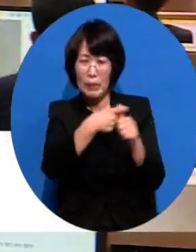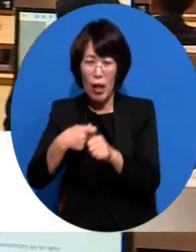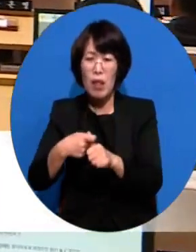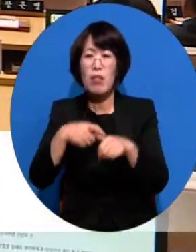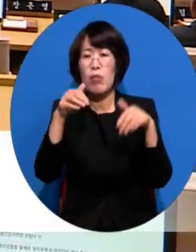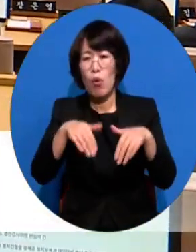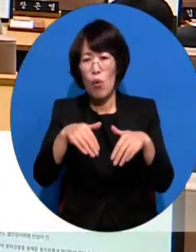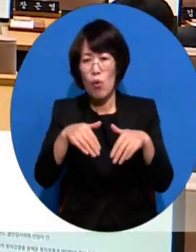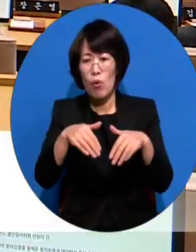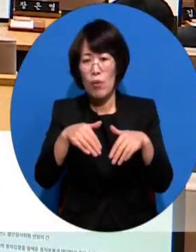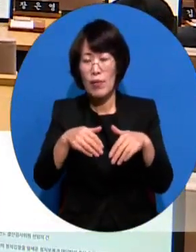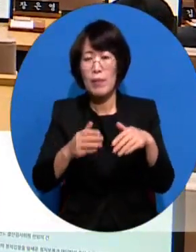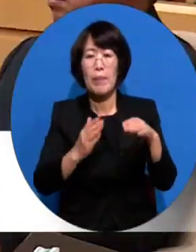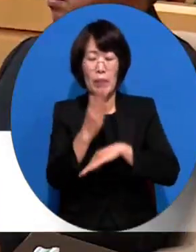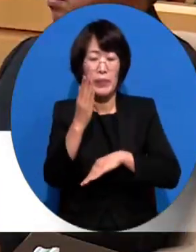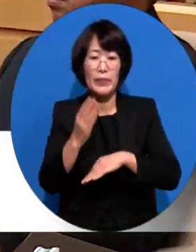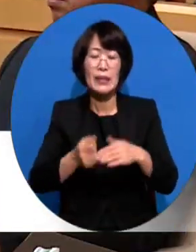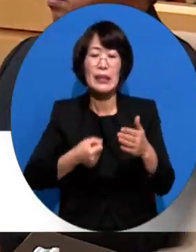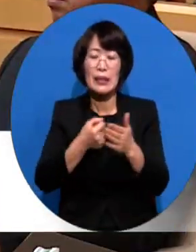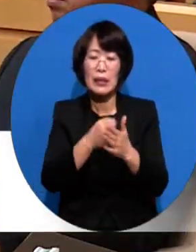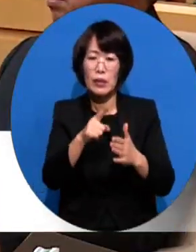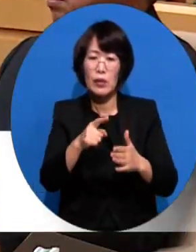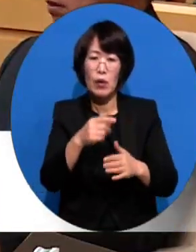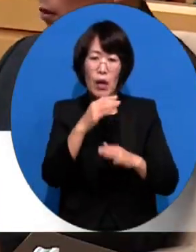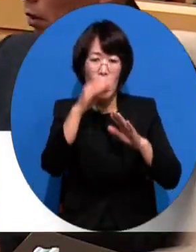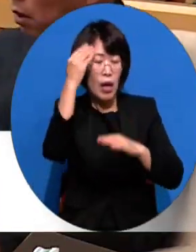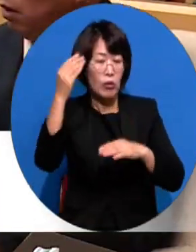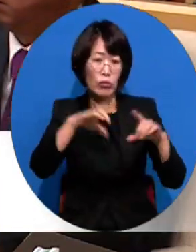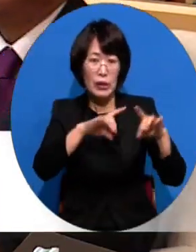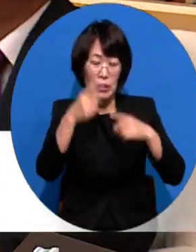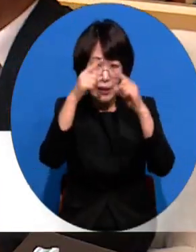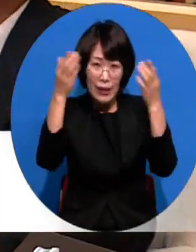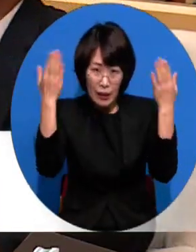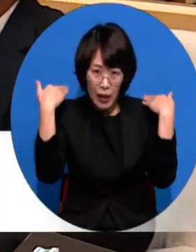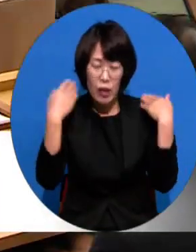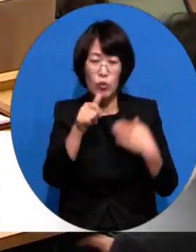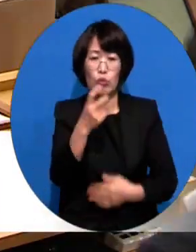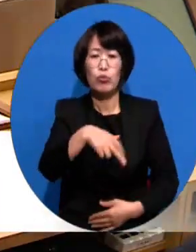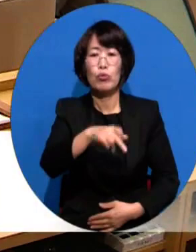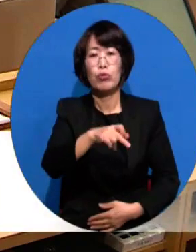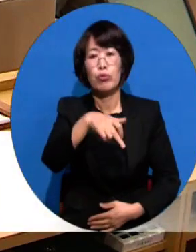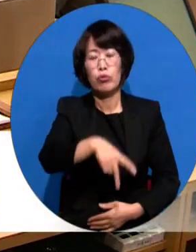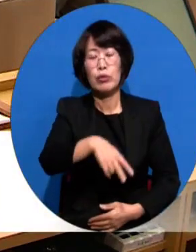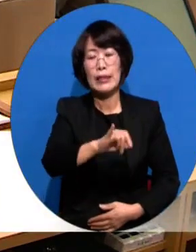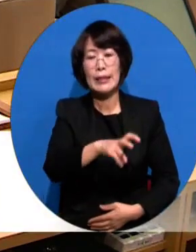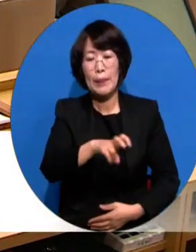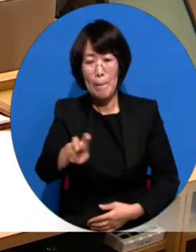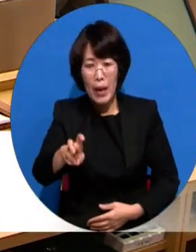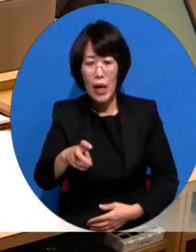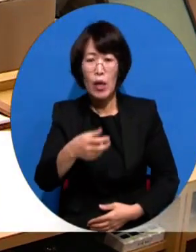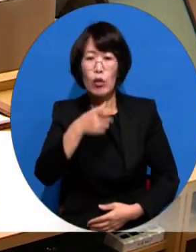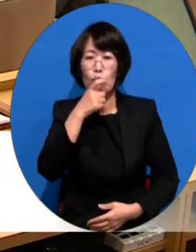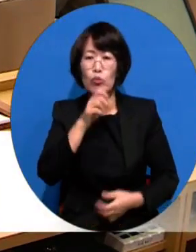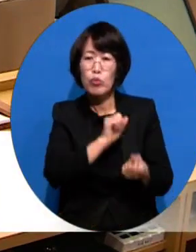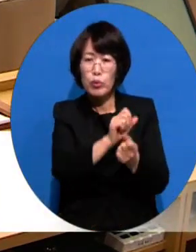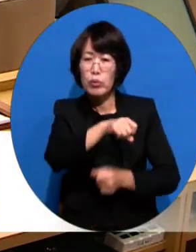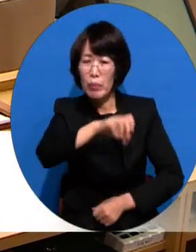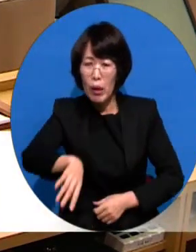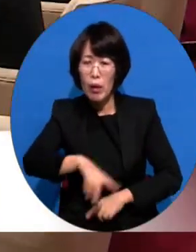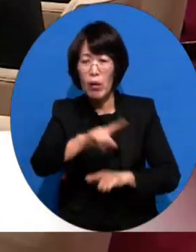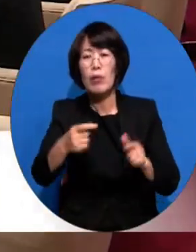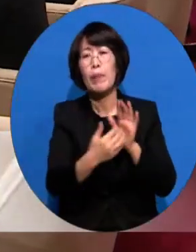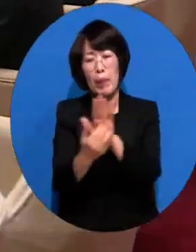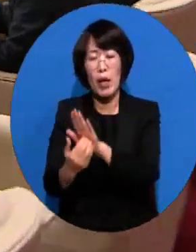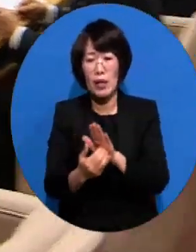채택했습니다. 또 한전공대 표적 감사와 후쿠시마 선박 평영수 국내 배출 저지 등과 관련한